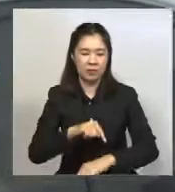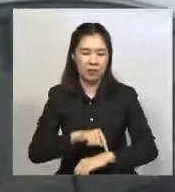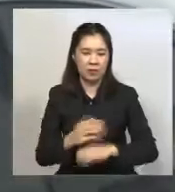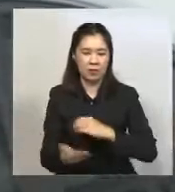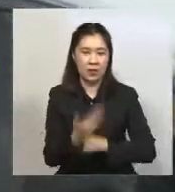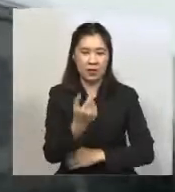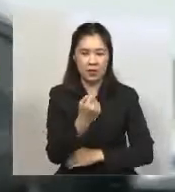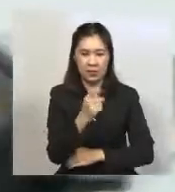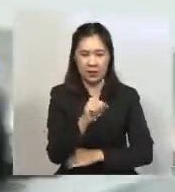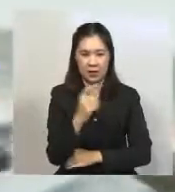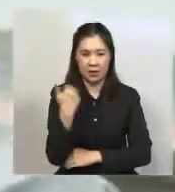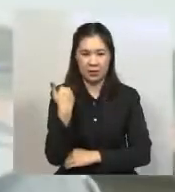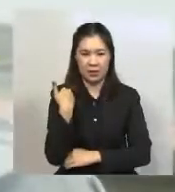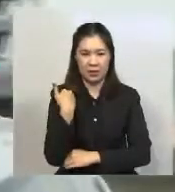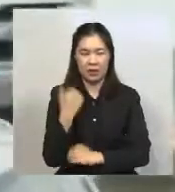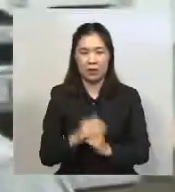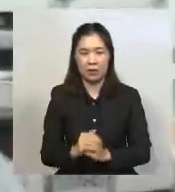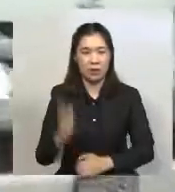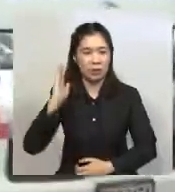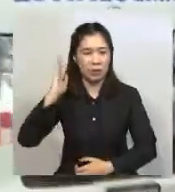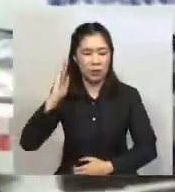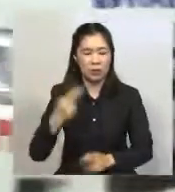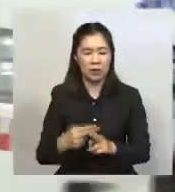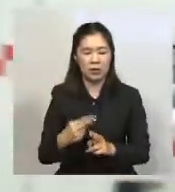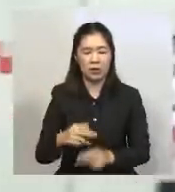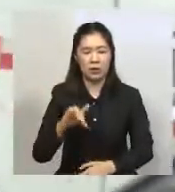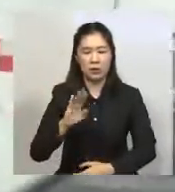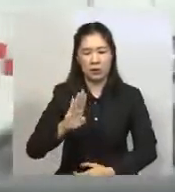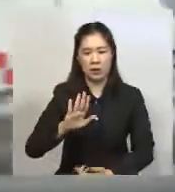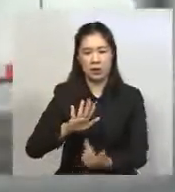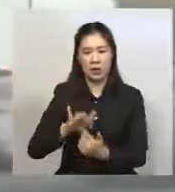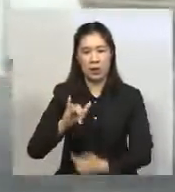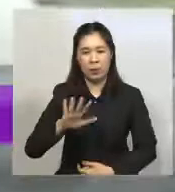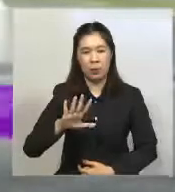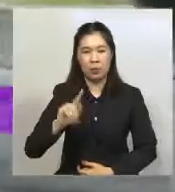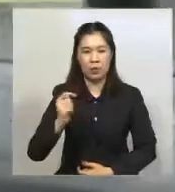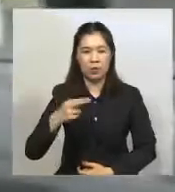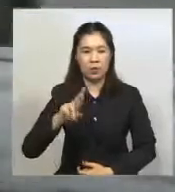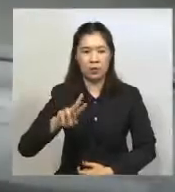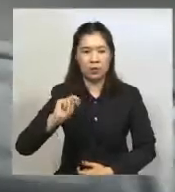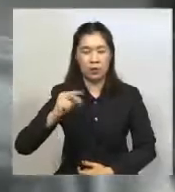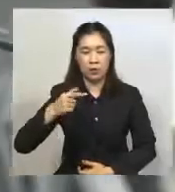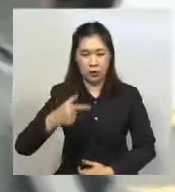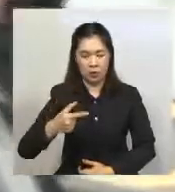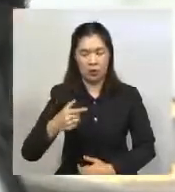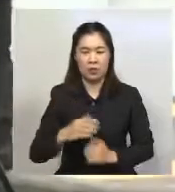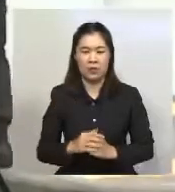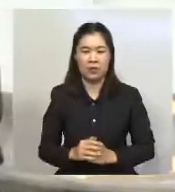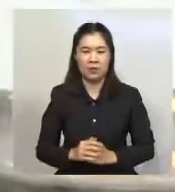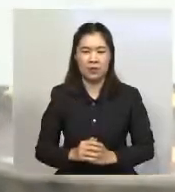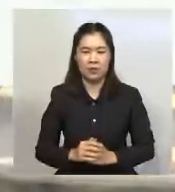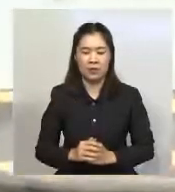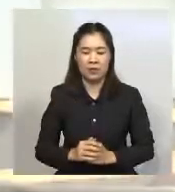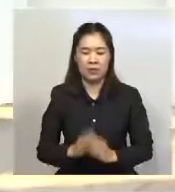11 นาฬิกาได้มีการเบิกตัวนายบุญทรงและพวกจากเรือนจำพิเศษกรุงเทพเข้าฟังคำพิพากษาขณะที่นัก